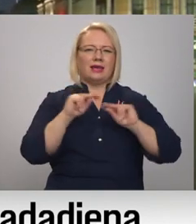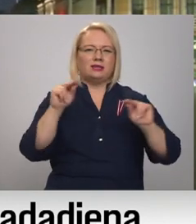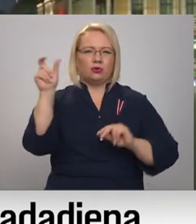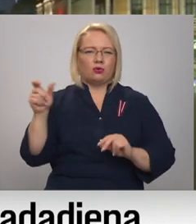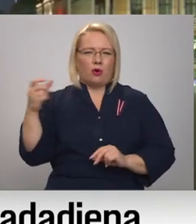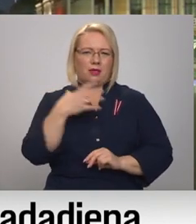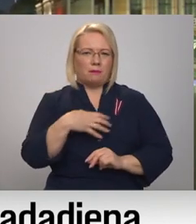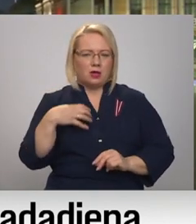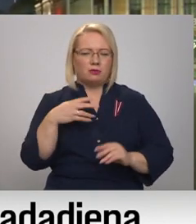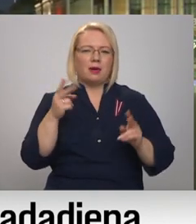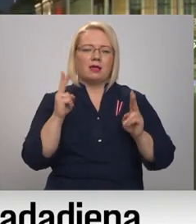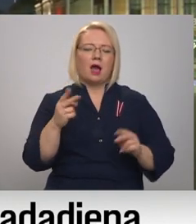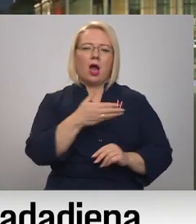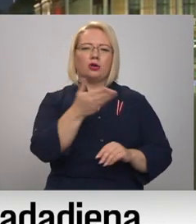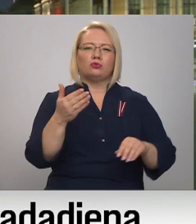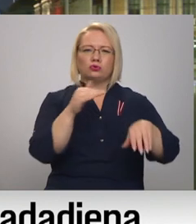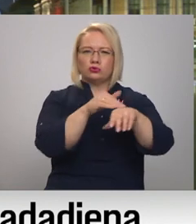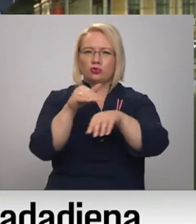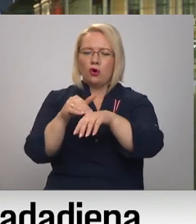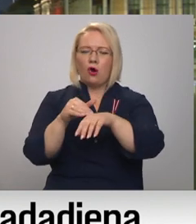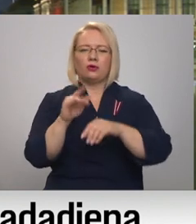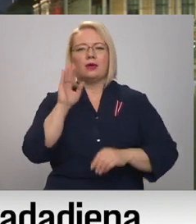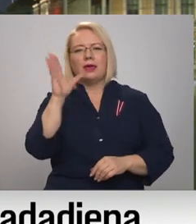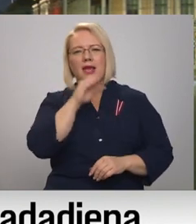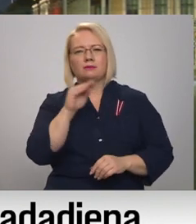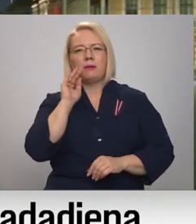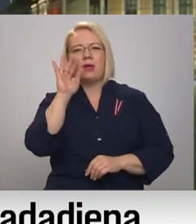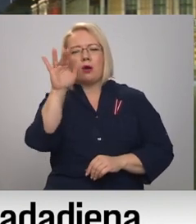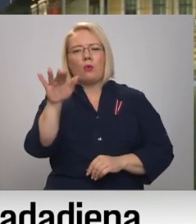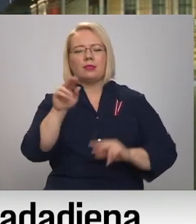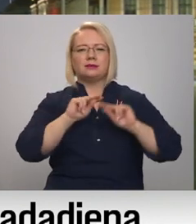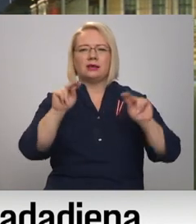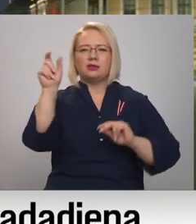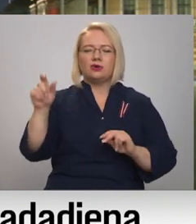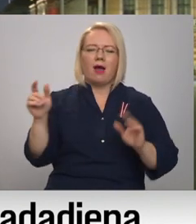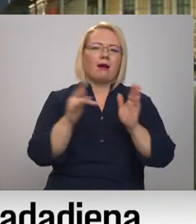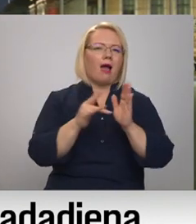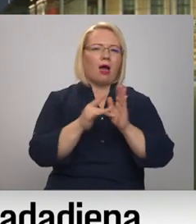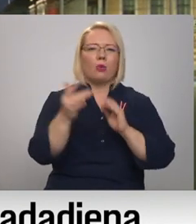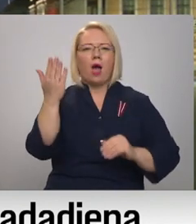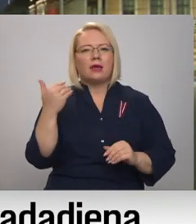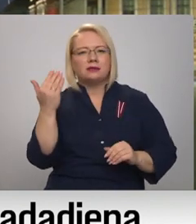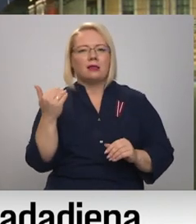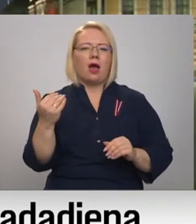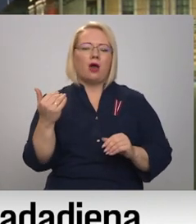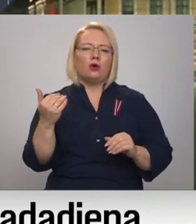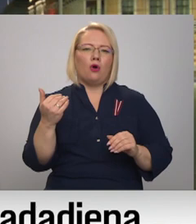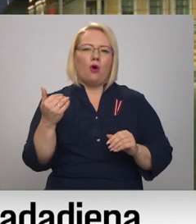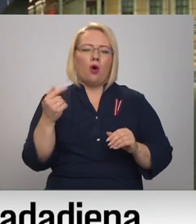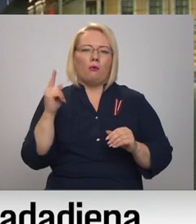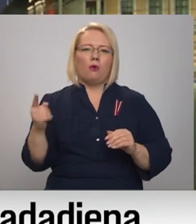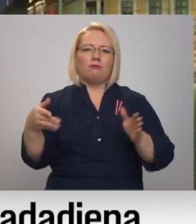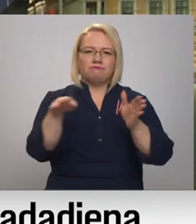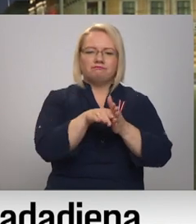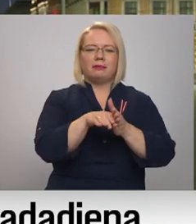varbūt uzrunātu potenciālos instruktorus ar kādu aicinājumu stāties šajās rindās